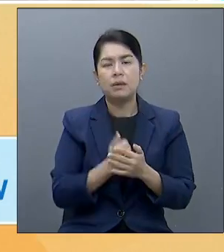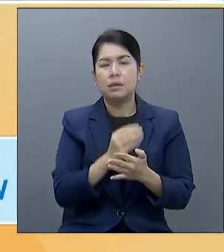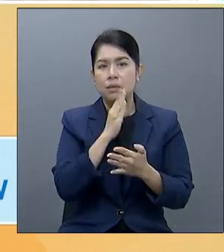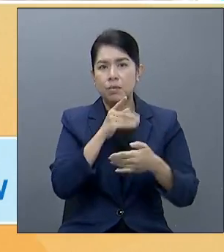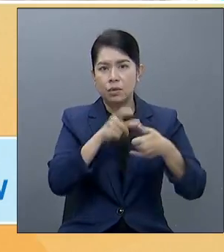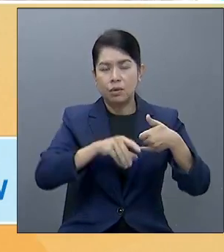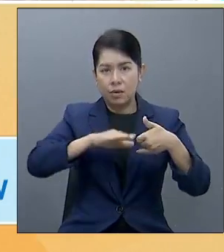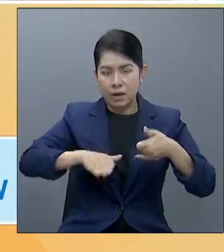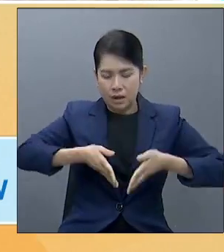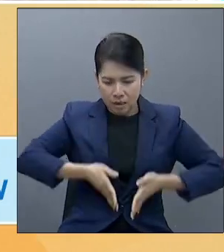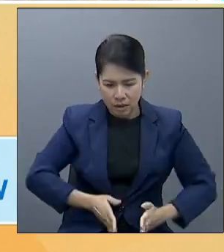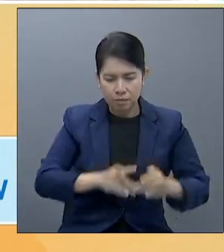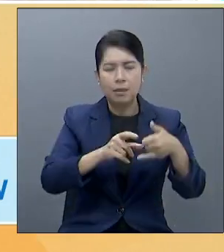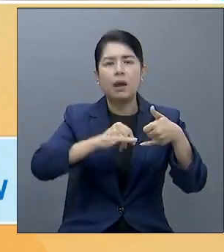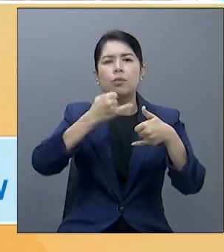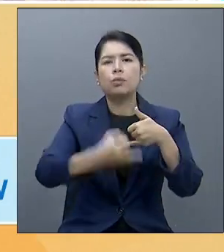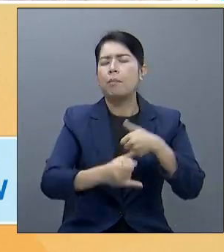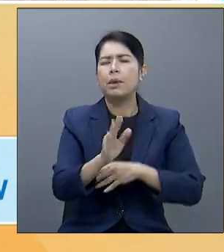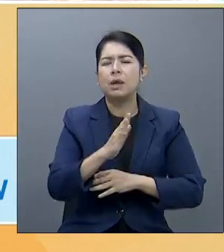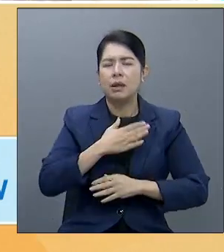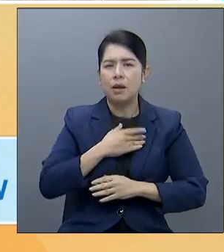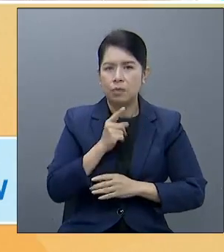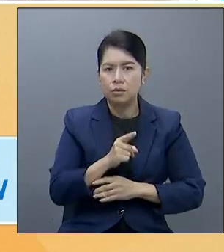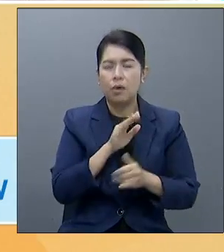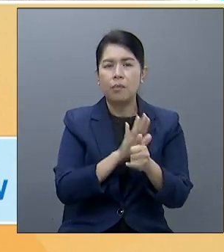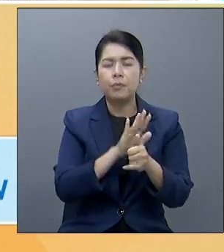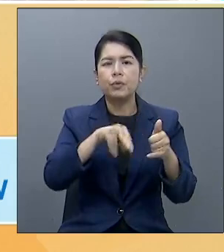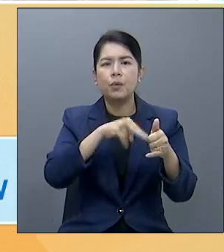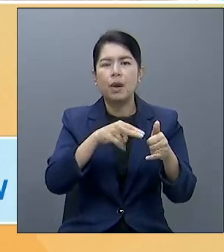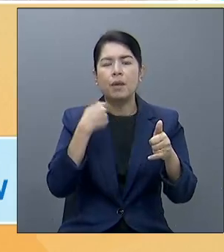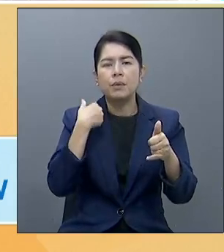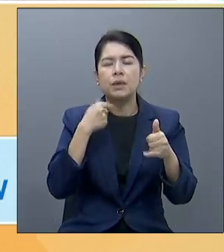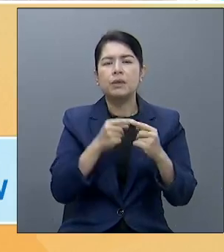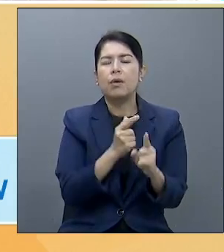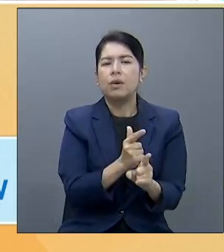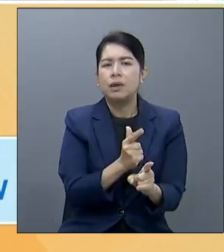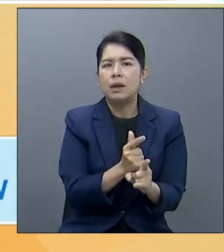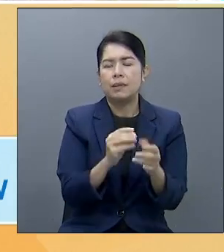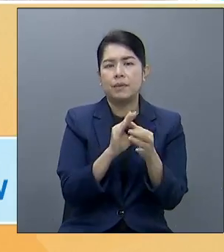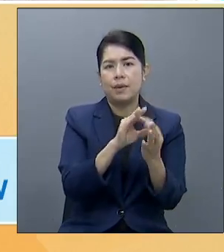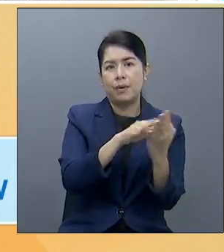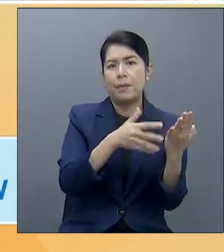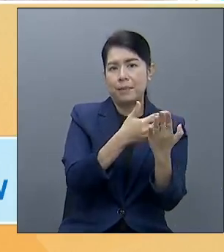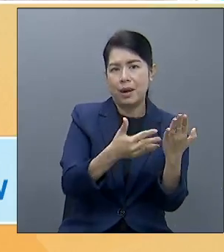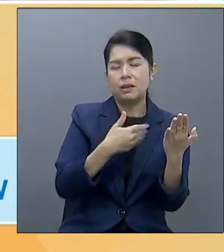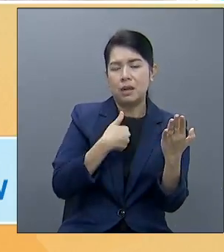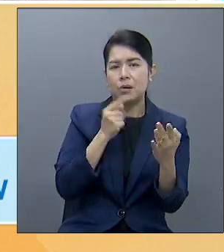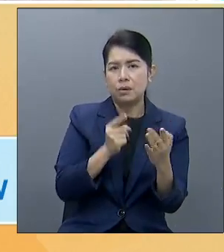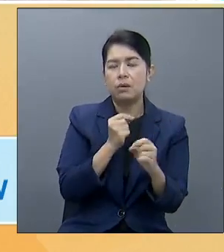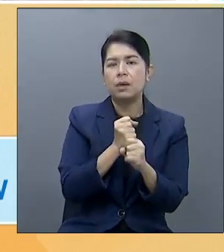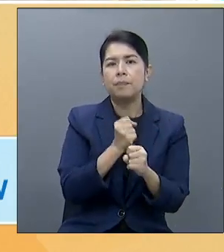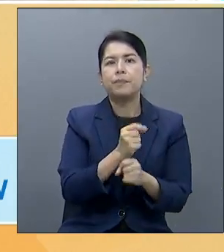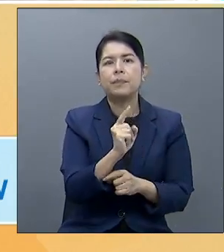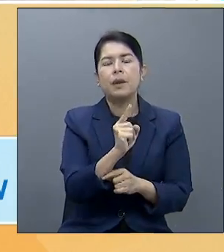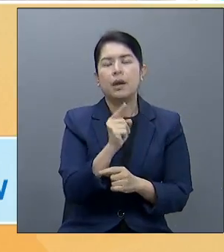บทำยังไงเราต้องเลี้ยงดูเขาต่อไป ถูกต้องเลยค่ะ เพราะฉะนั้นเนี่ยระบบที่สำคัญนโยบายของที่ต้องทำเลยเนี่ยคือนโยบายที่ต้อง